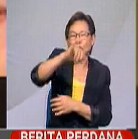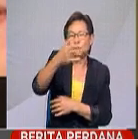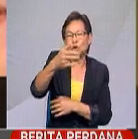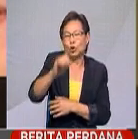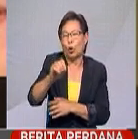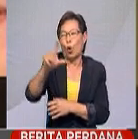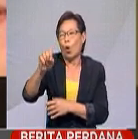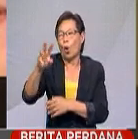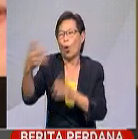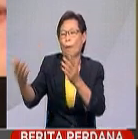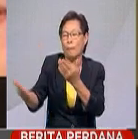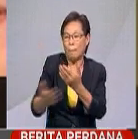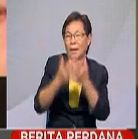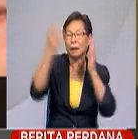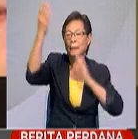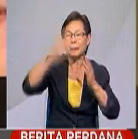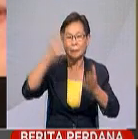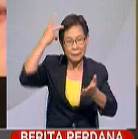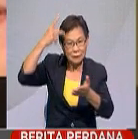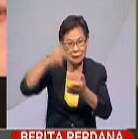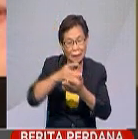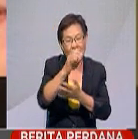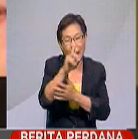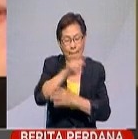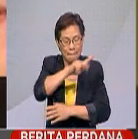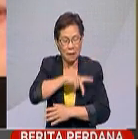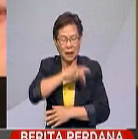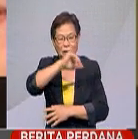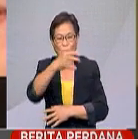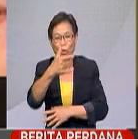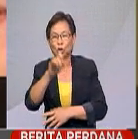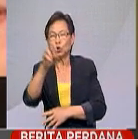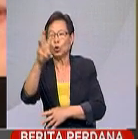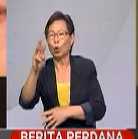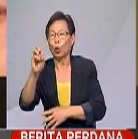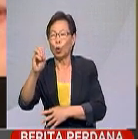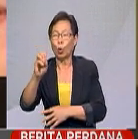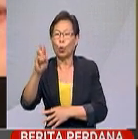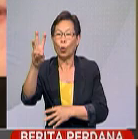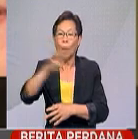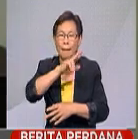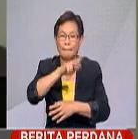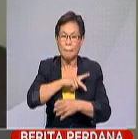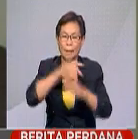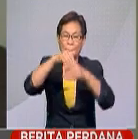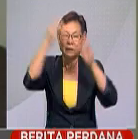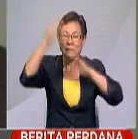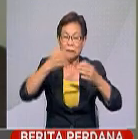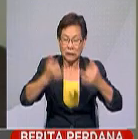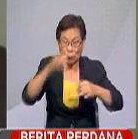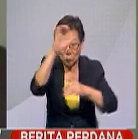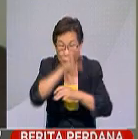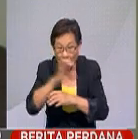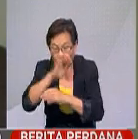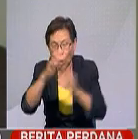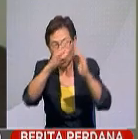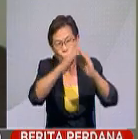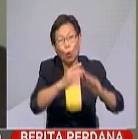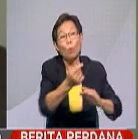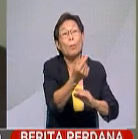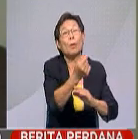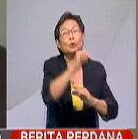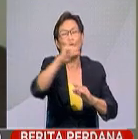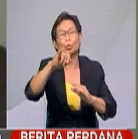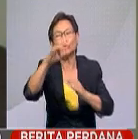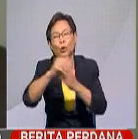Malaysia. Usaha mengesan aset dipercayai milik Joe Lowe dan keluarganya di dalam negara juga dipergiat. Terbaru, rumah bernilai